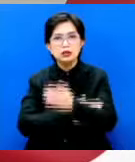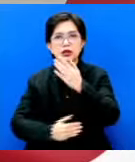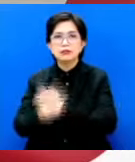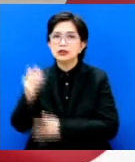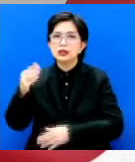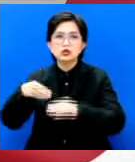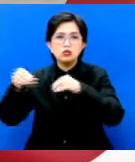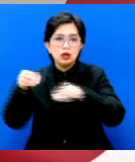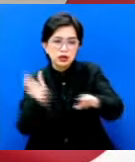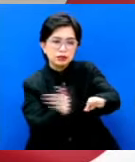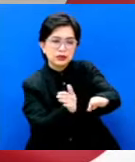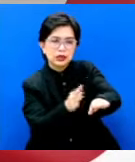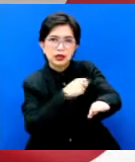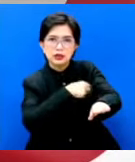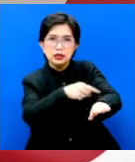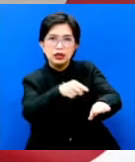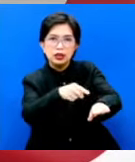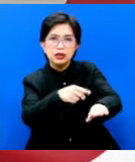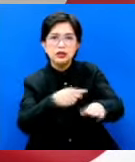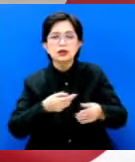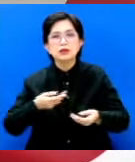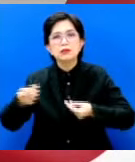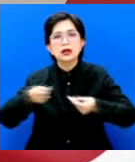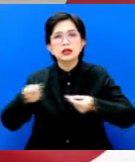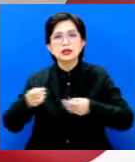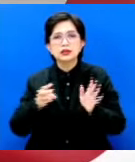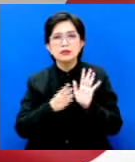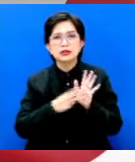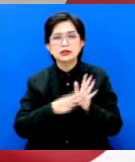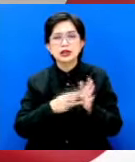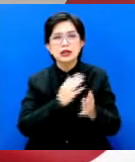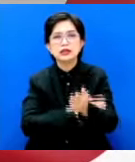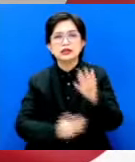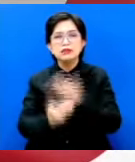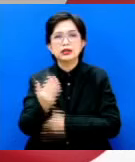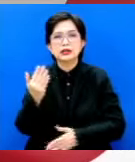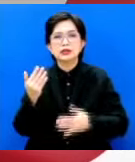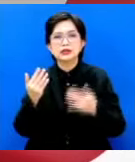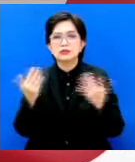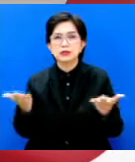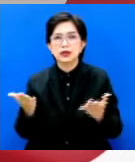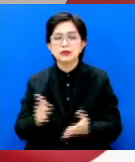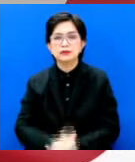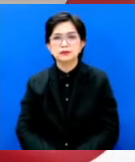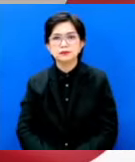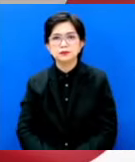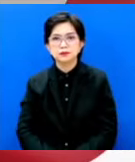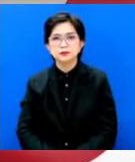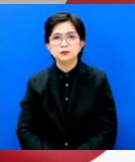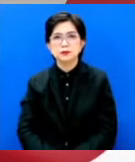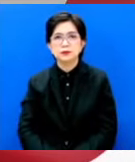kitamenangani orangbuta,penyandangdisabilitas,dan anakjalanan?Sayarasaitusaja.Terimakasih.